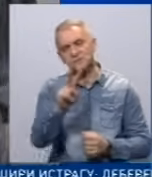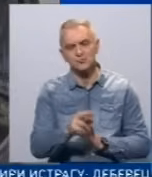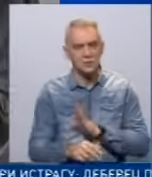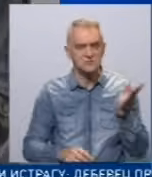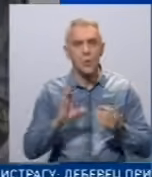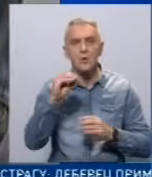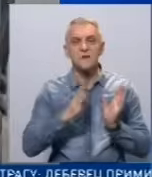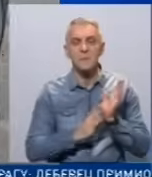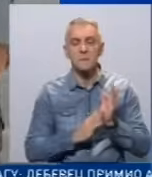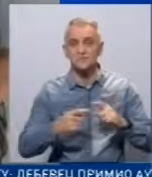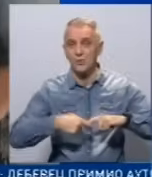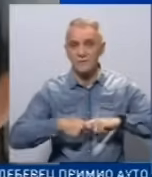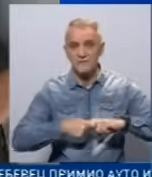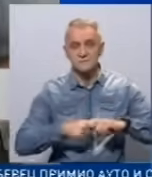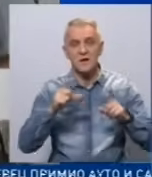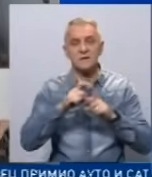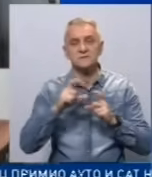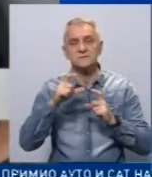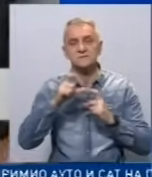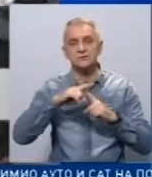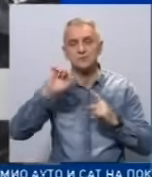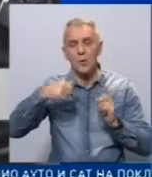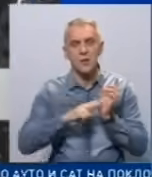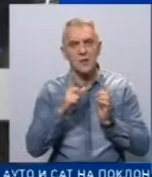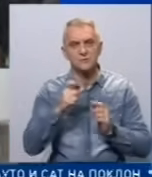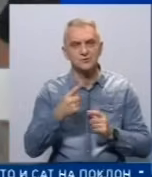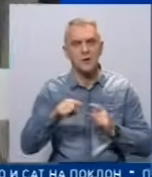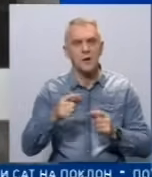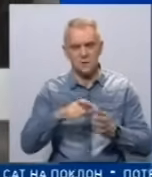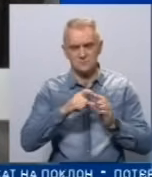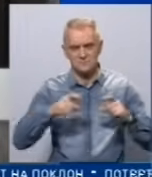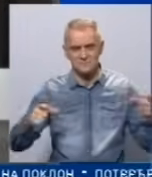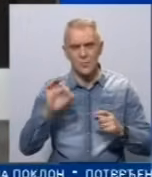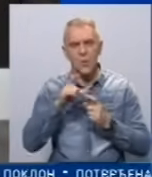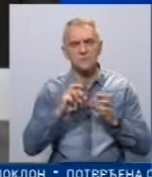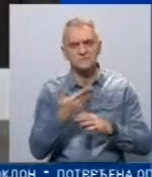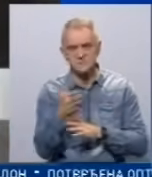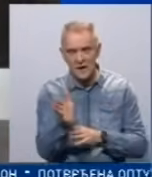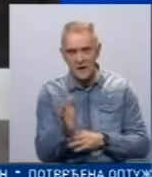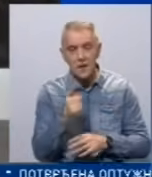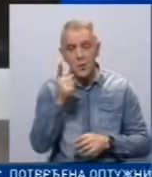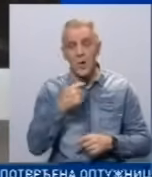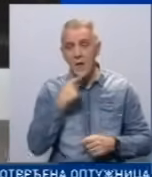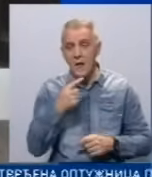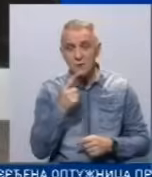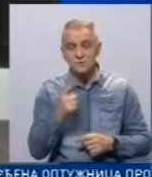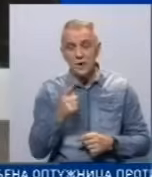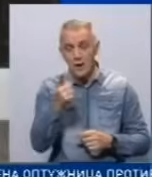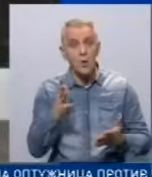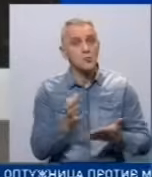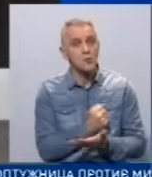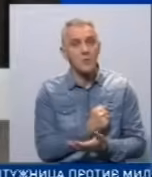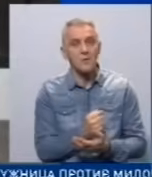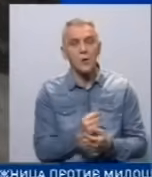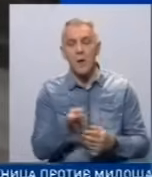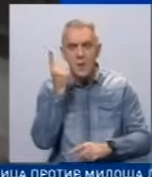Osman Mehmedagić se dovodi u vezu sa Denisom Stojnićem, dobitnikom počasne iskaznice OSE. Kako je tužiteljica Jolović objasnila, Stojnić je od Mehmedagića dobivao